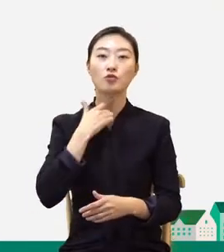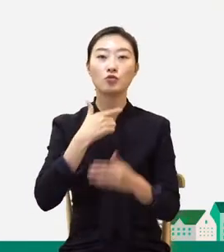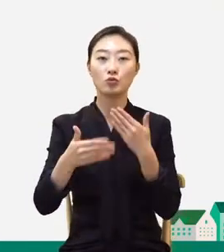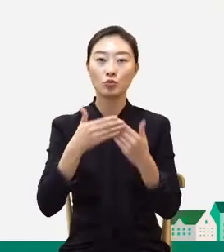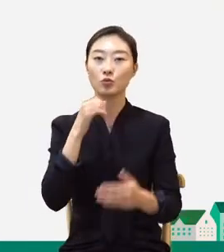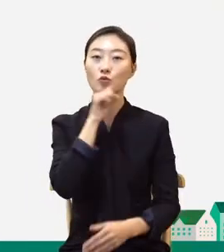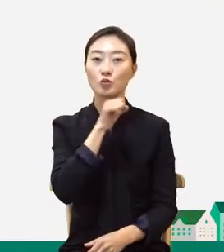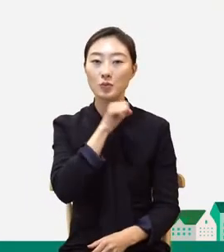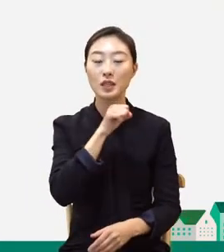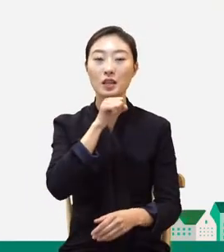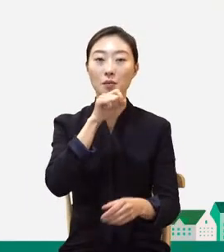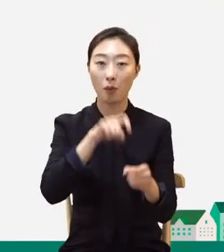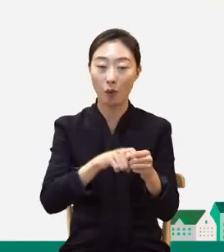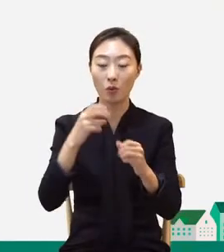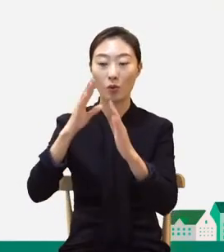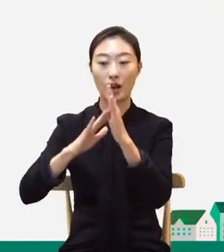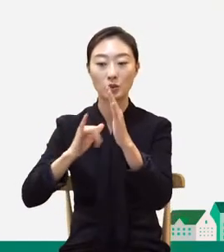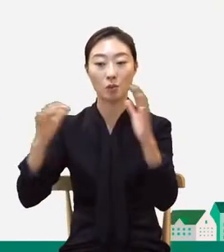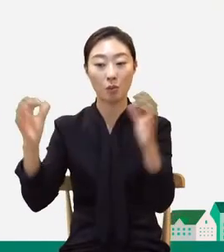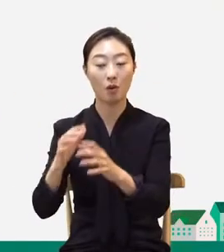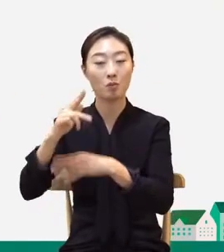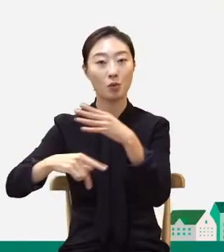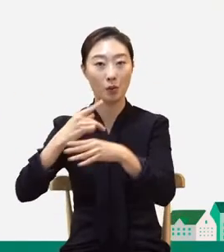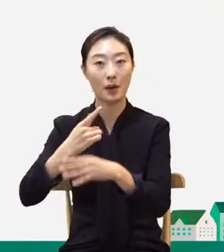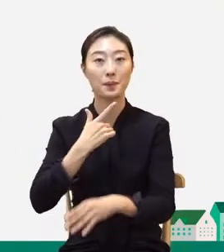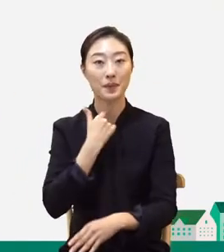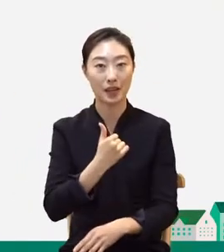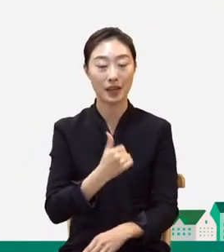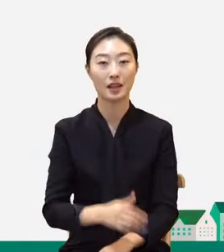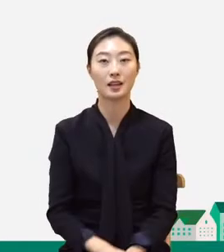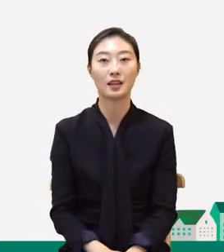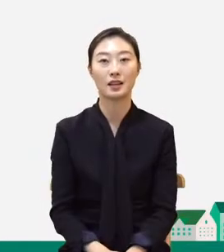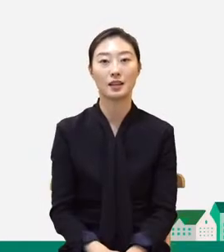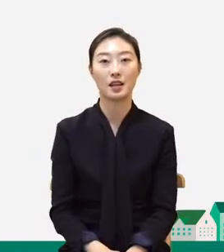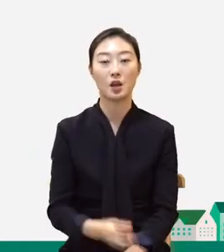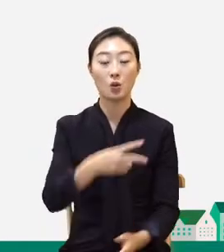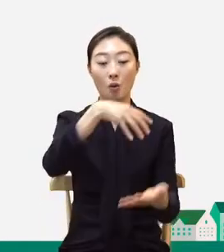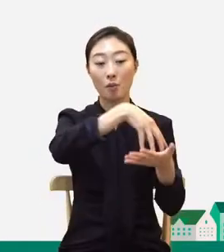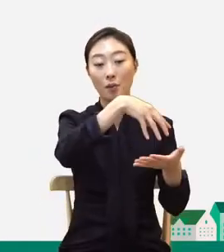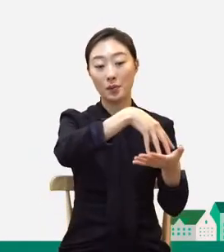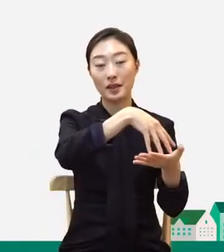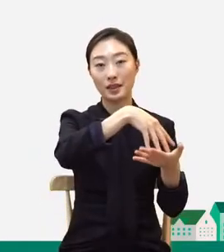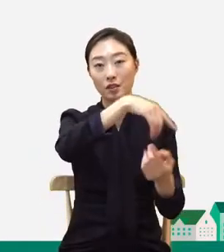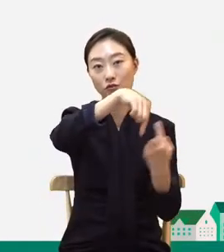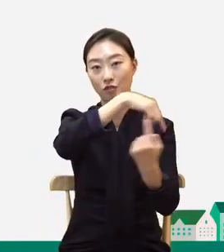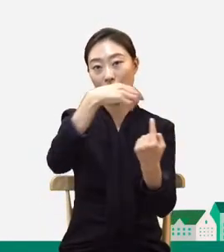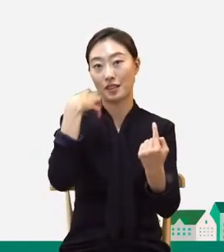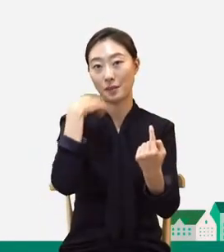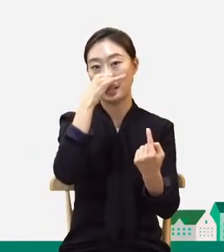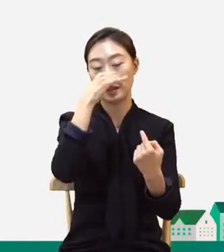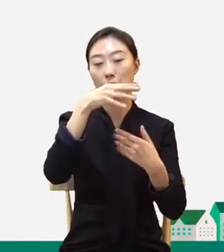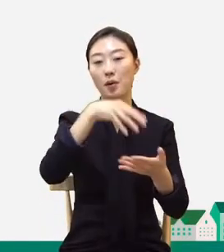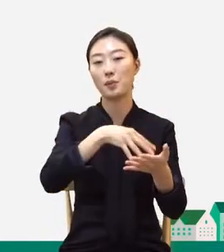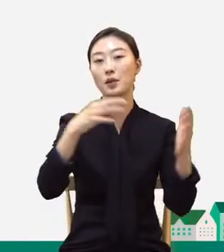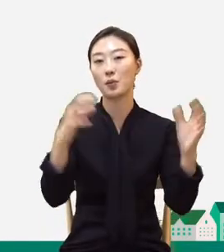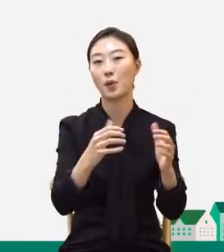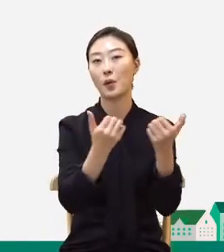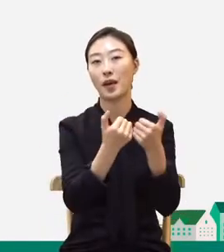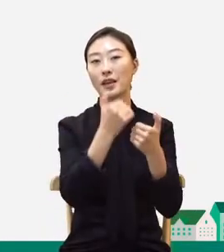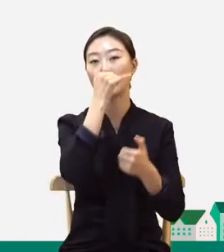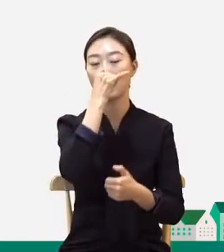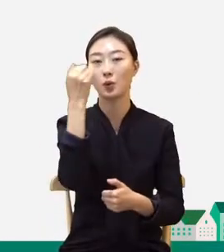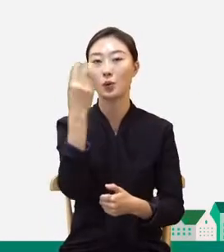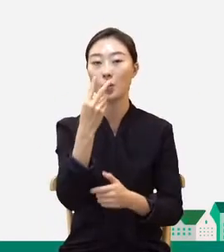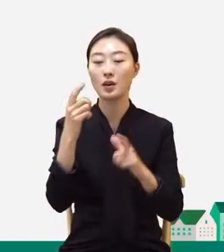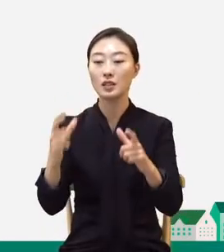모임을 했습니다. 그리고 저희는 시설의 틀을 갖고 있지만 법인에서 운영하는 기관이기 때문에 법인 회의를 했고요. 지역사회